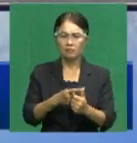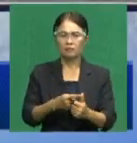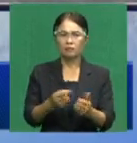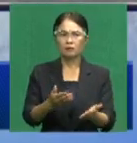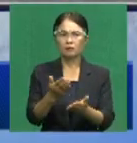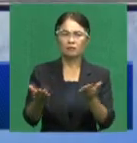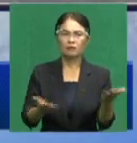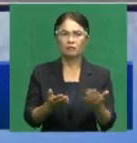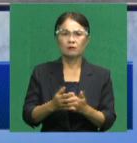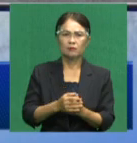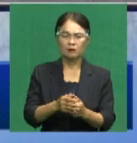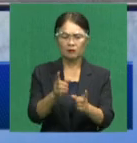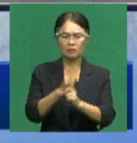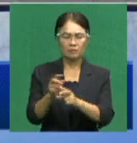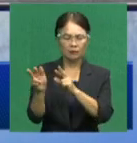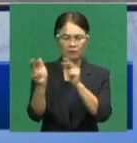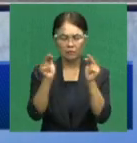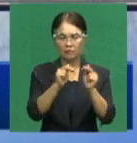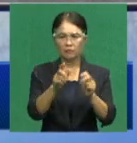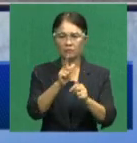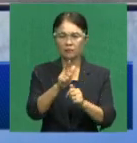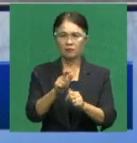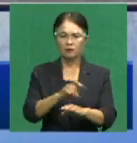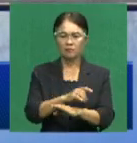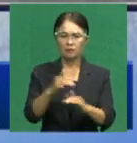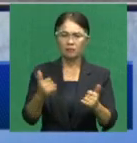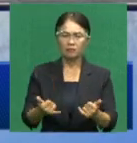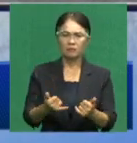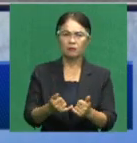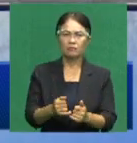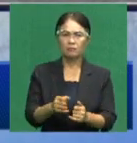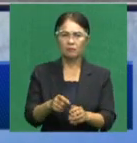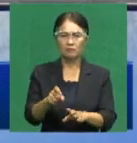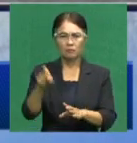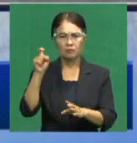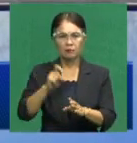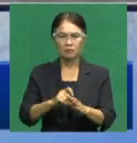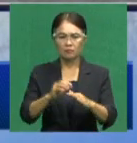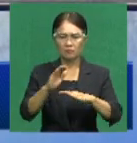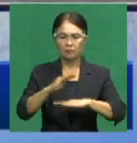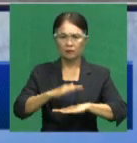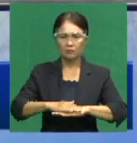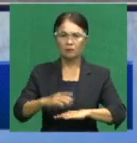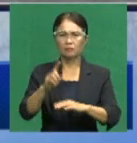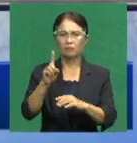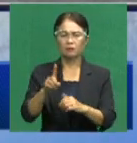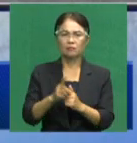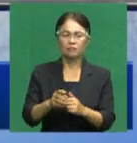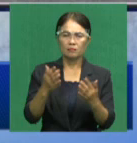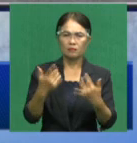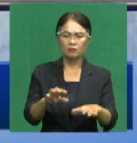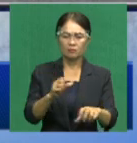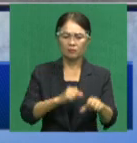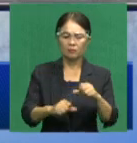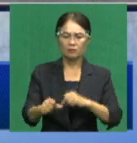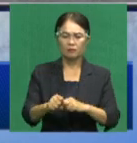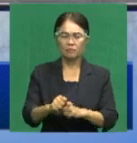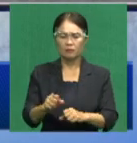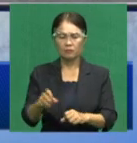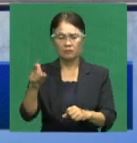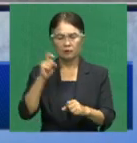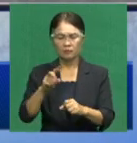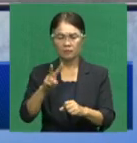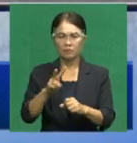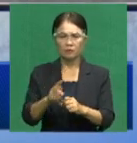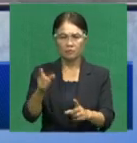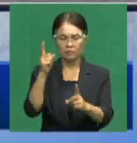ក៏យ៉ាងណាទៅតាមទស្សនវិជ្ជាជាក់ស្ដែងគ្រាន់ថានៅពេលនេះគឺការចាក់កស៊ូជាន់ទី1ហ្នឹងគឺរួចរាល់ហើយកំពុងតែបន្តចាក់កស៊ូជាន់